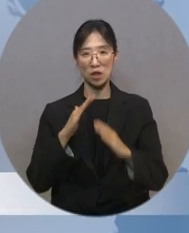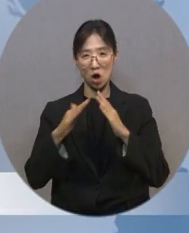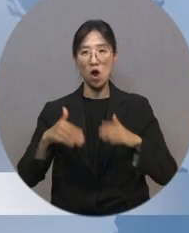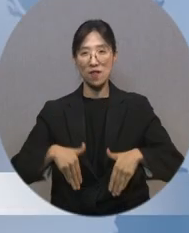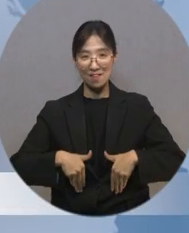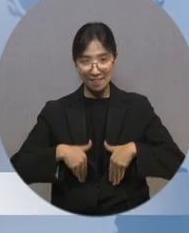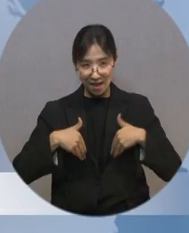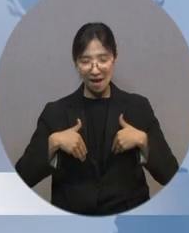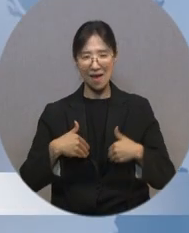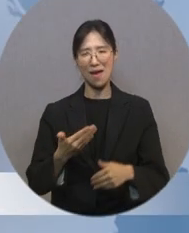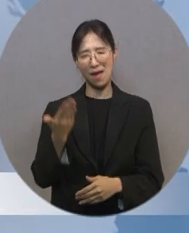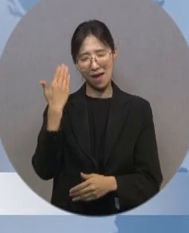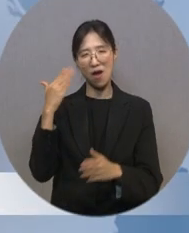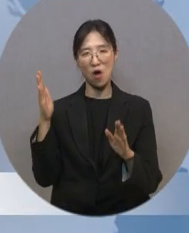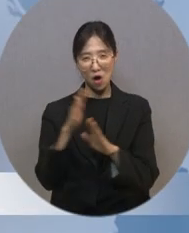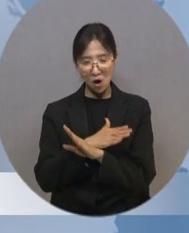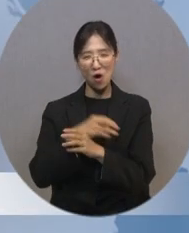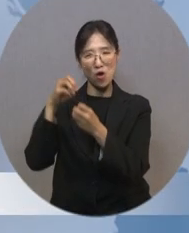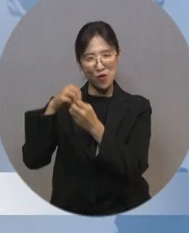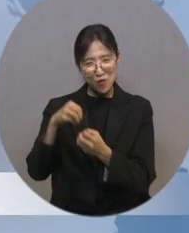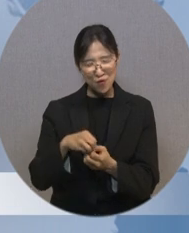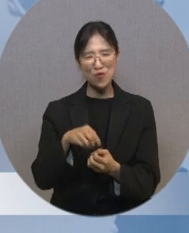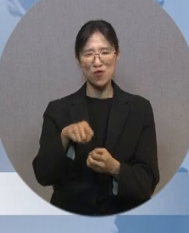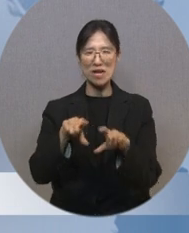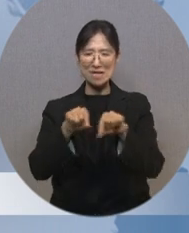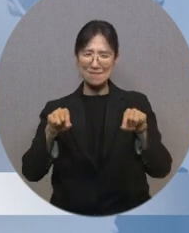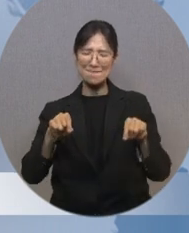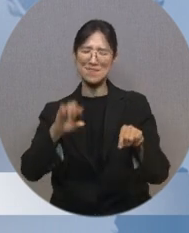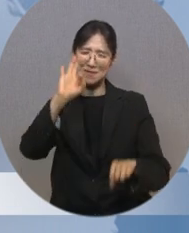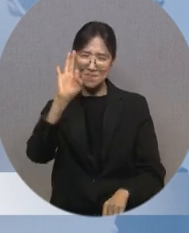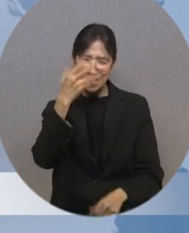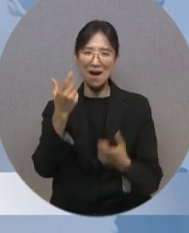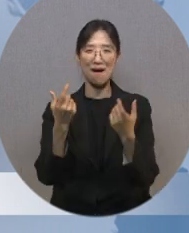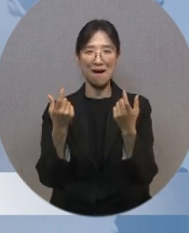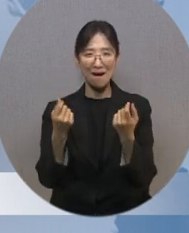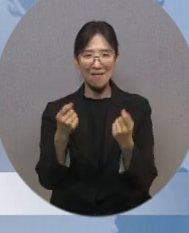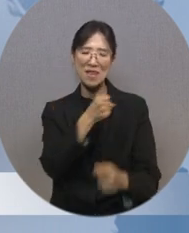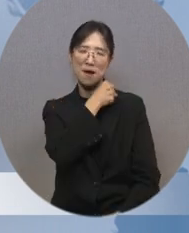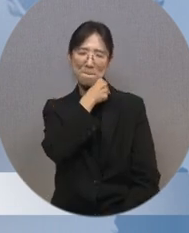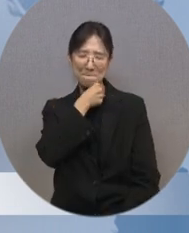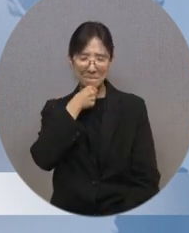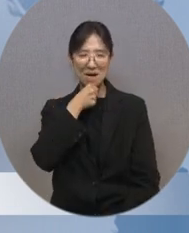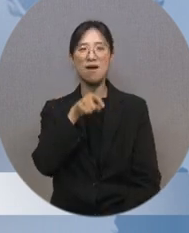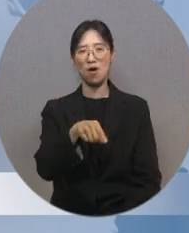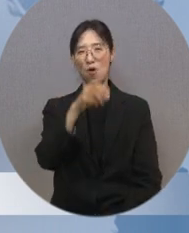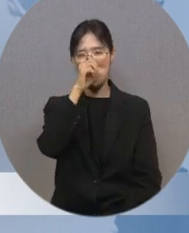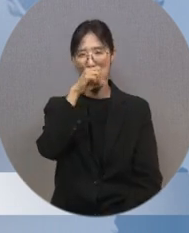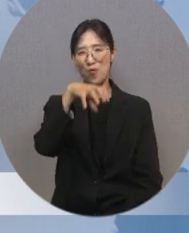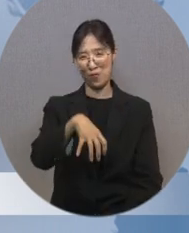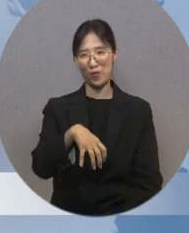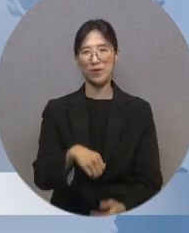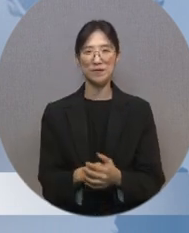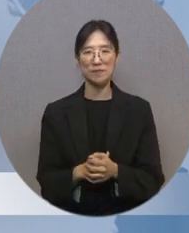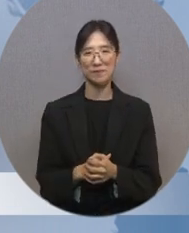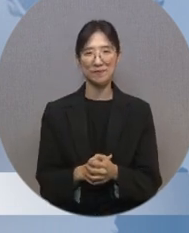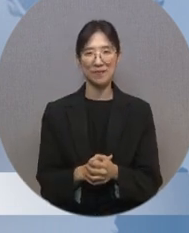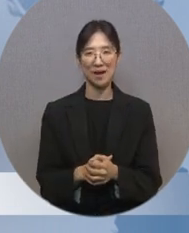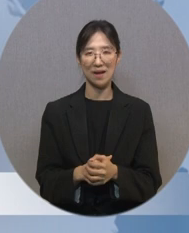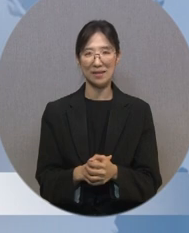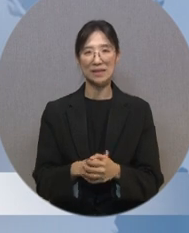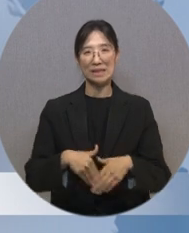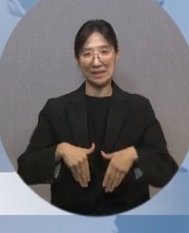전라남도는 예로부터 남도 음식 솜씨가 끝내준다는 말이 있을 정도로 맛의 고장이라고 할 수 있는데요. 남도